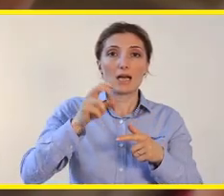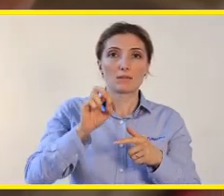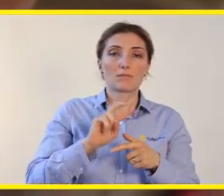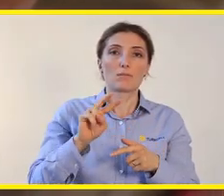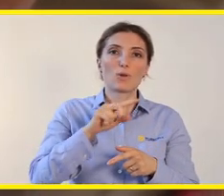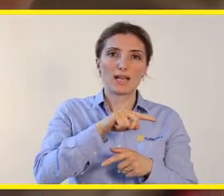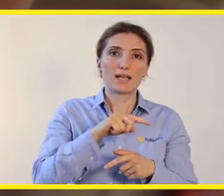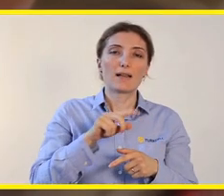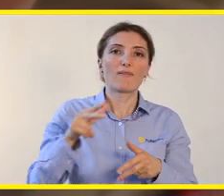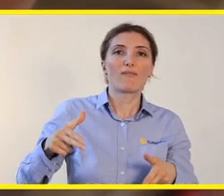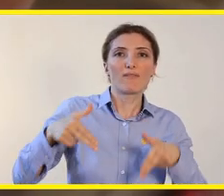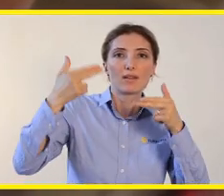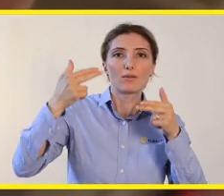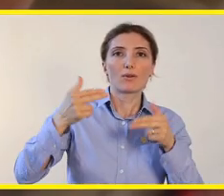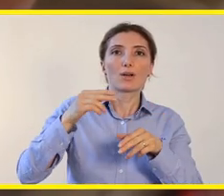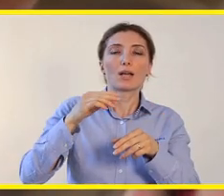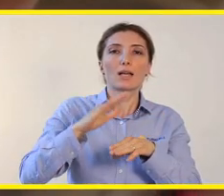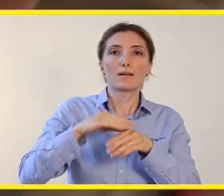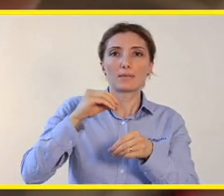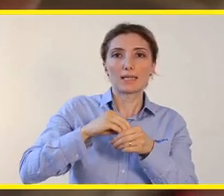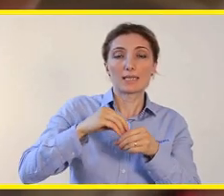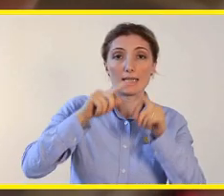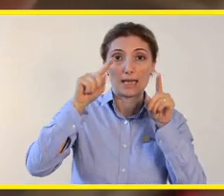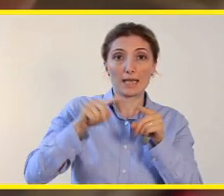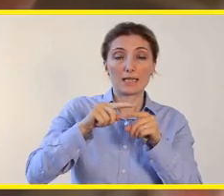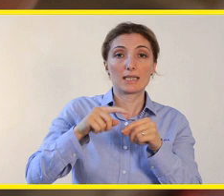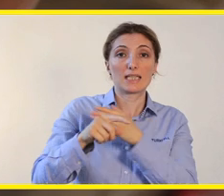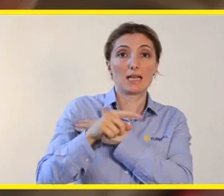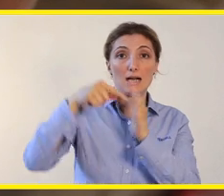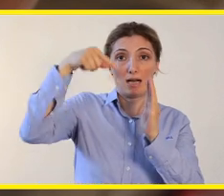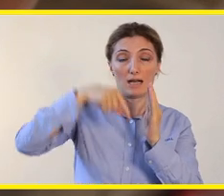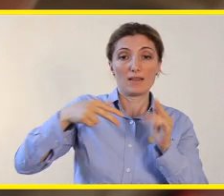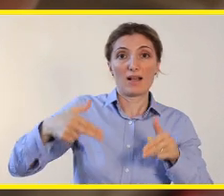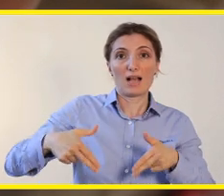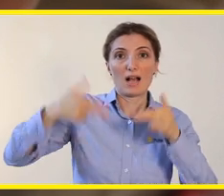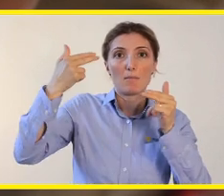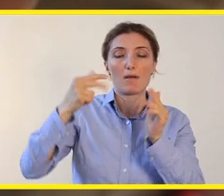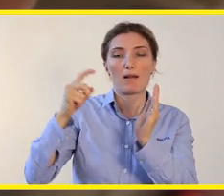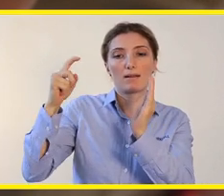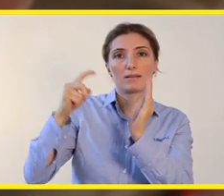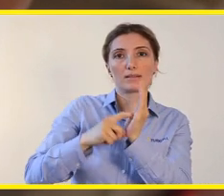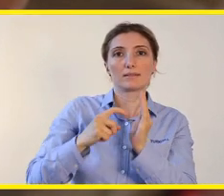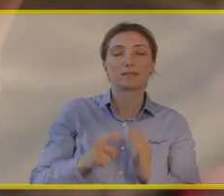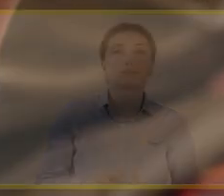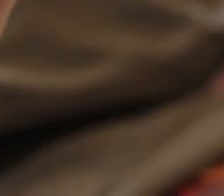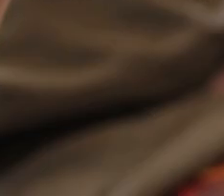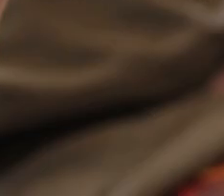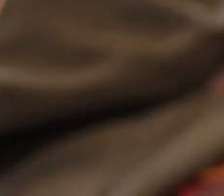T60'ınız ile video çekimi yapmak için ekranın sağ altındaki video kamera butonuna tıklayın.